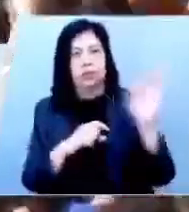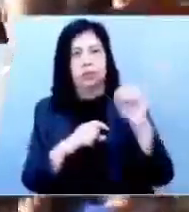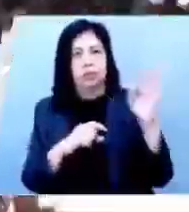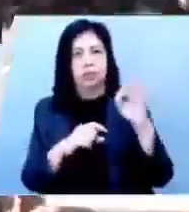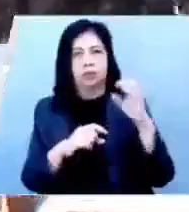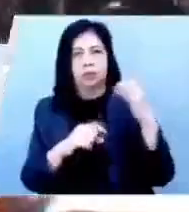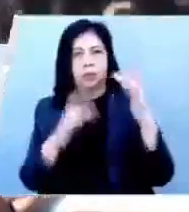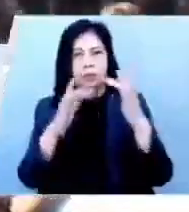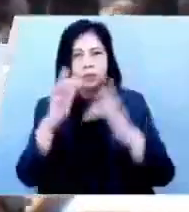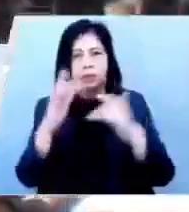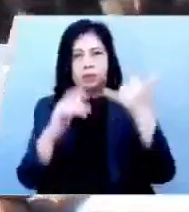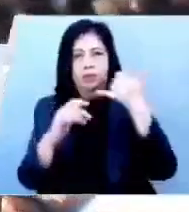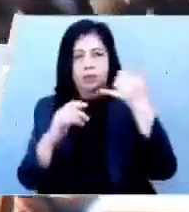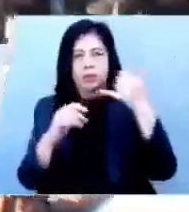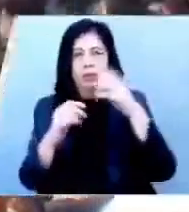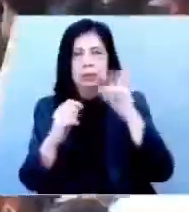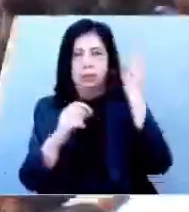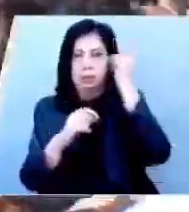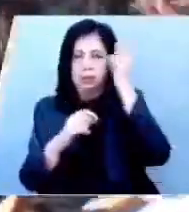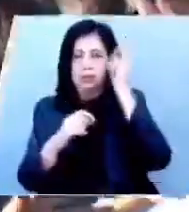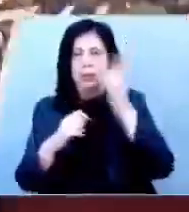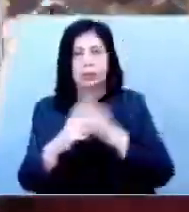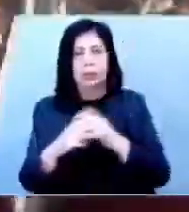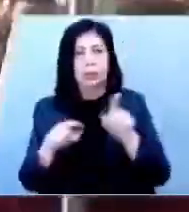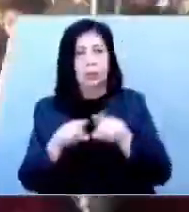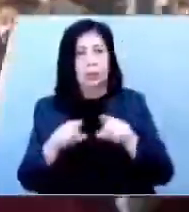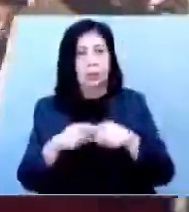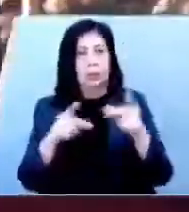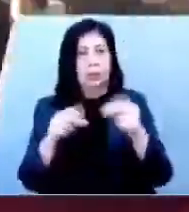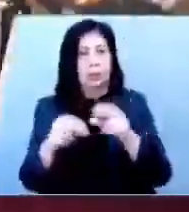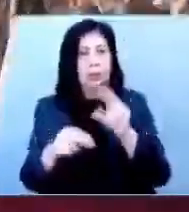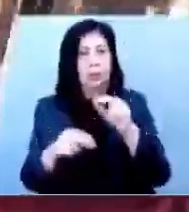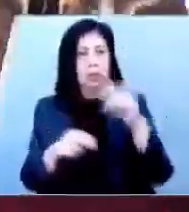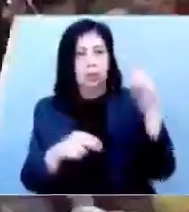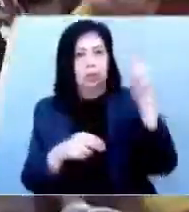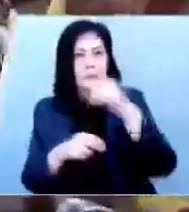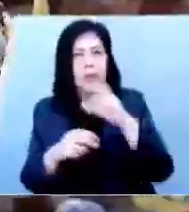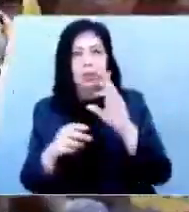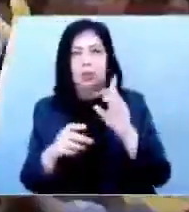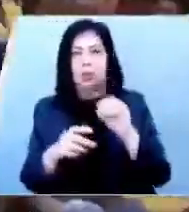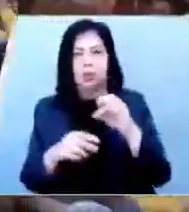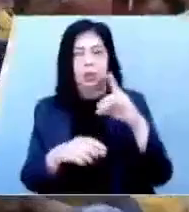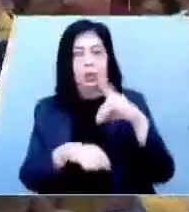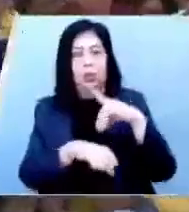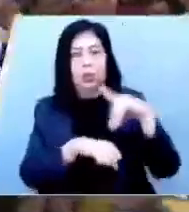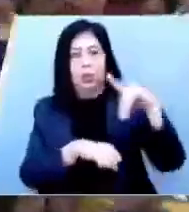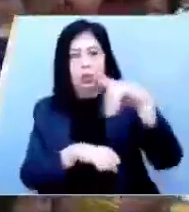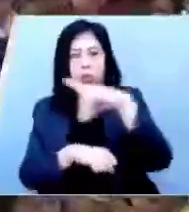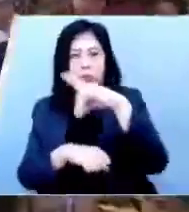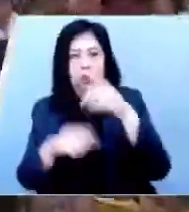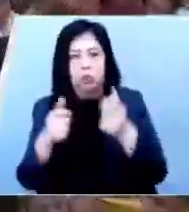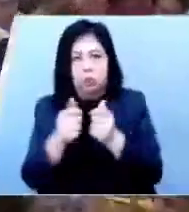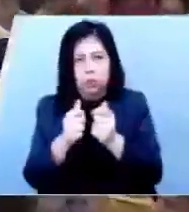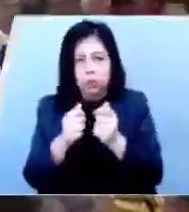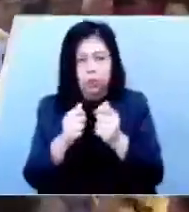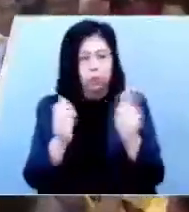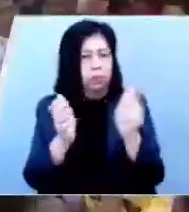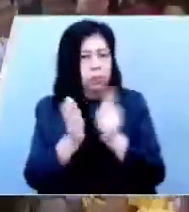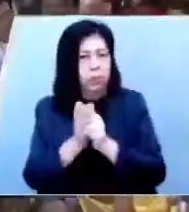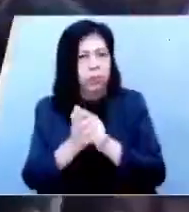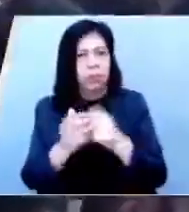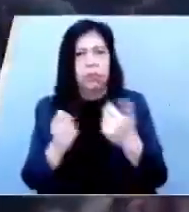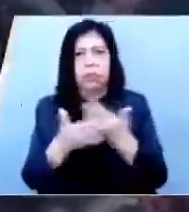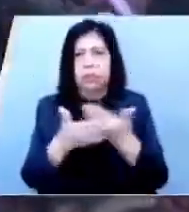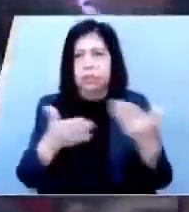ng kle church gayon din ang pagpapatupad ng no fly no drone zone policy may mga ipagbabawal din na mga gamit at